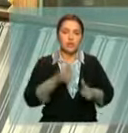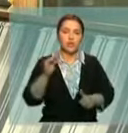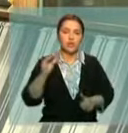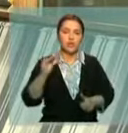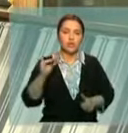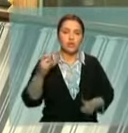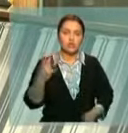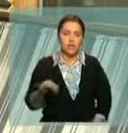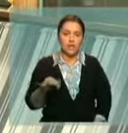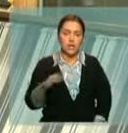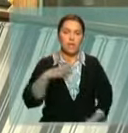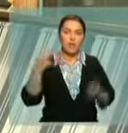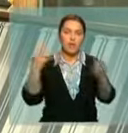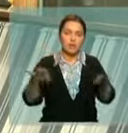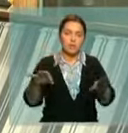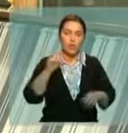Донбасс